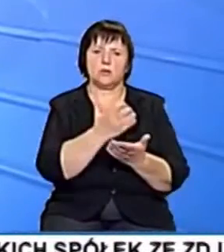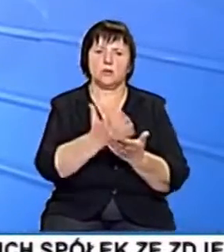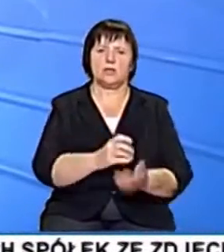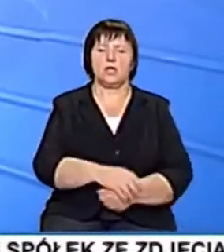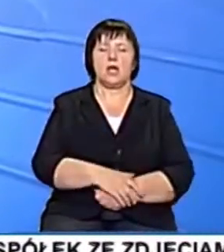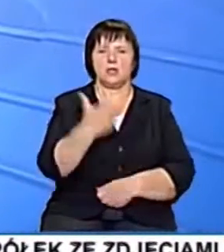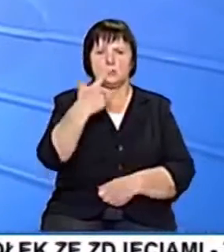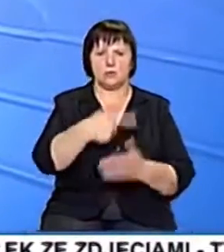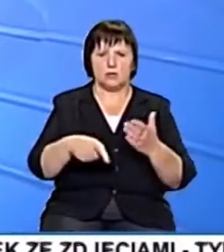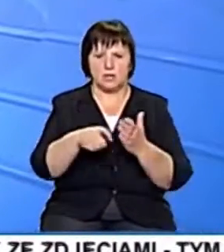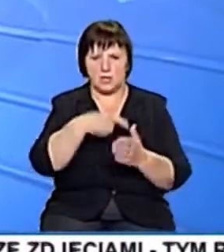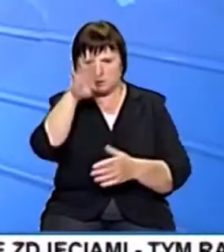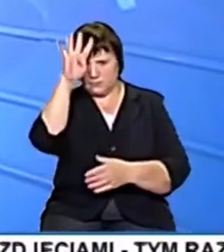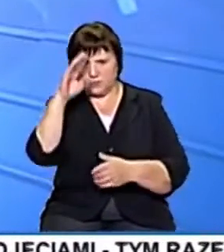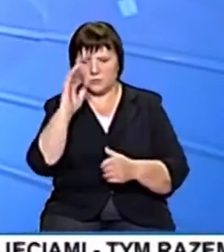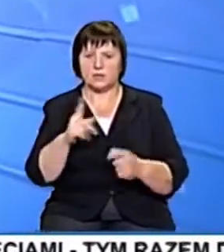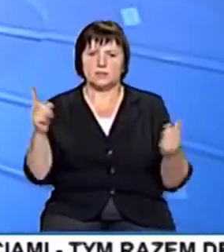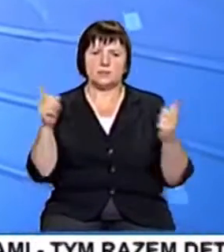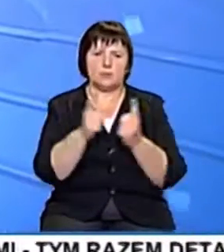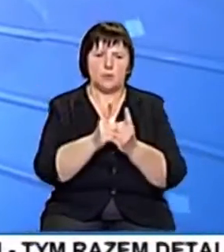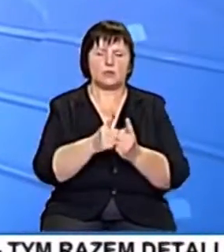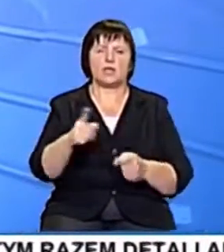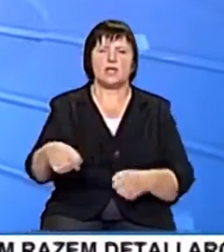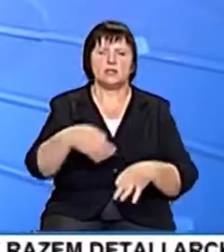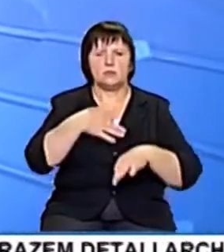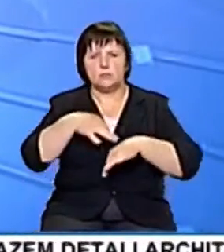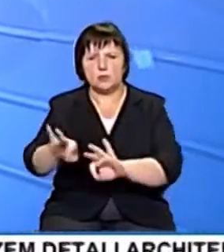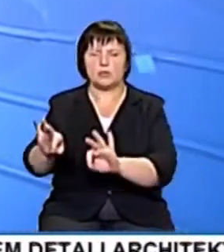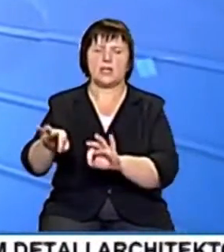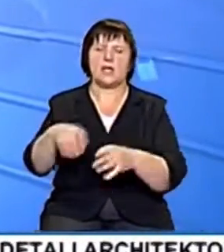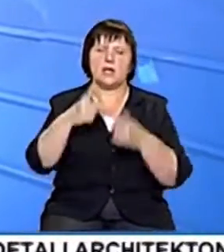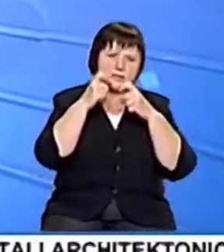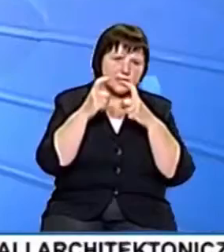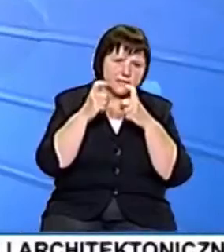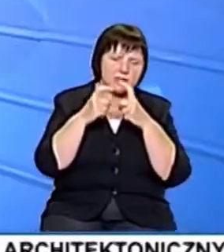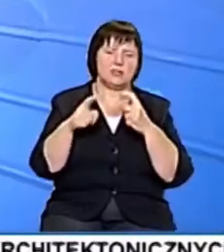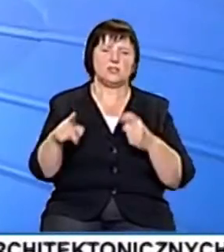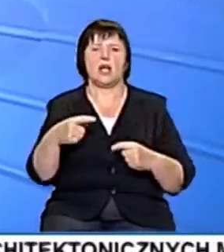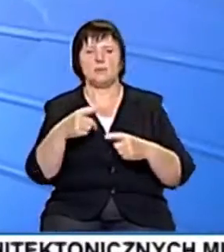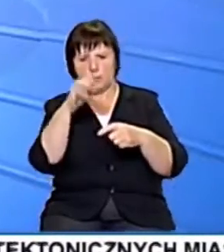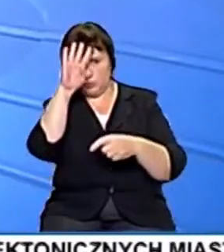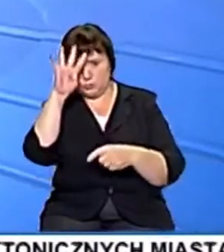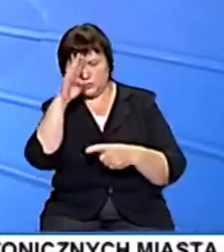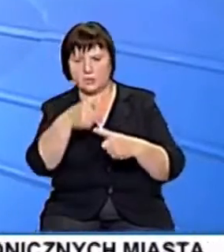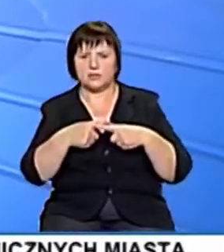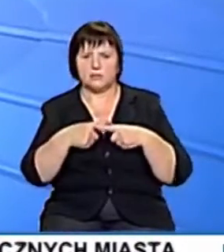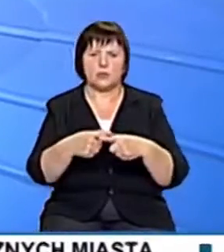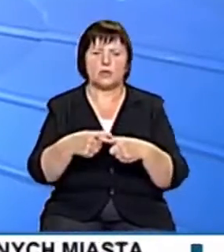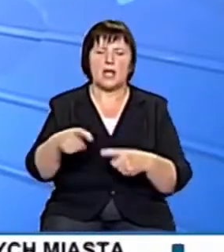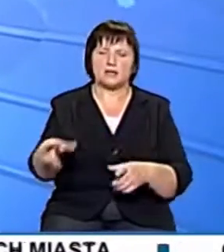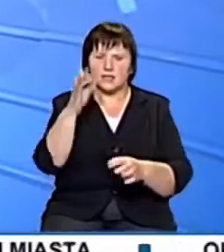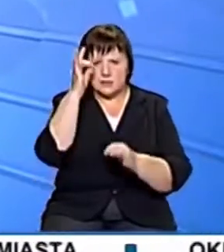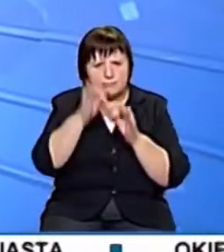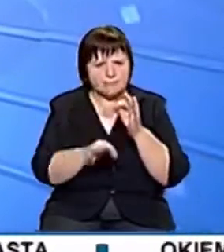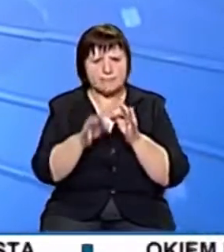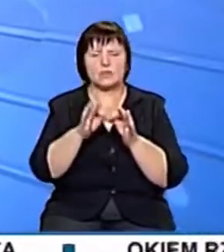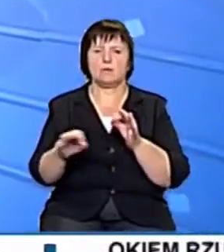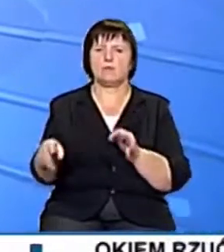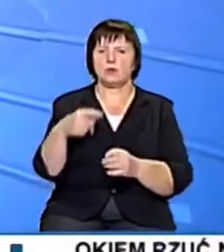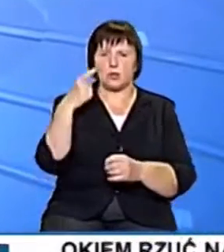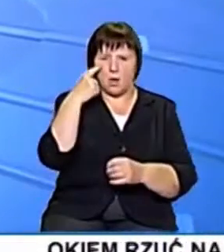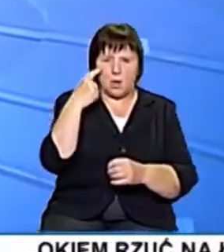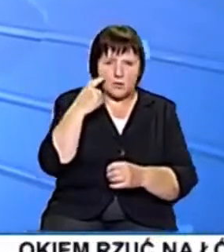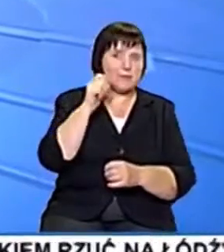Po raz drugi w Łodzi będzie można spotkać pojazdy miejskich spółek ze zdjęciami, tym razem detali architektonicznych miasta. Okiem rzuć na Łódź